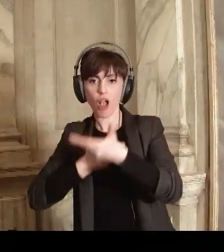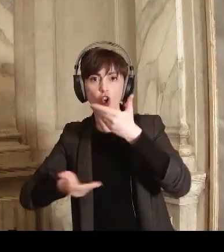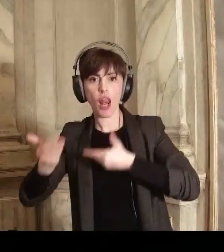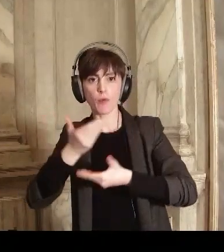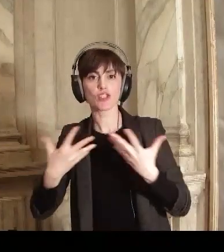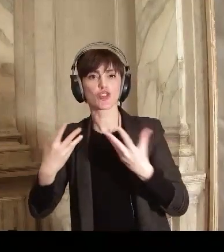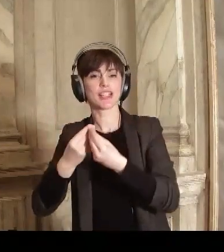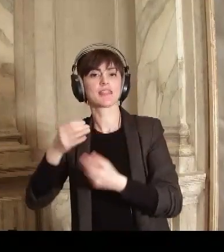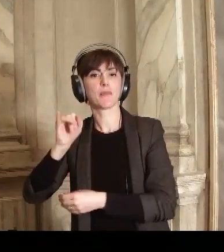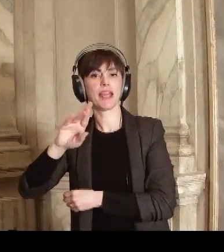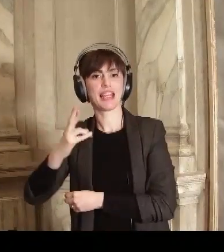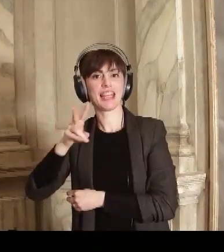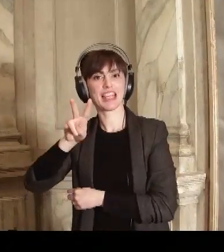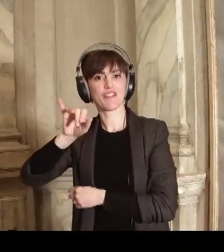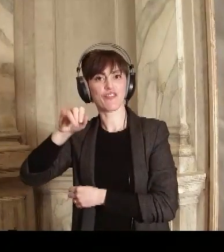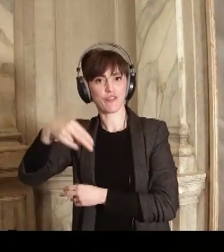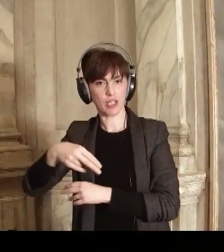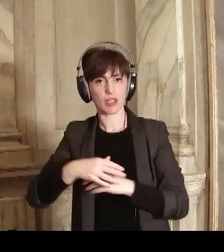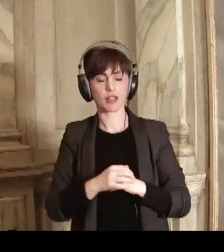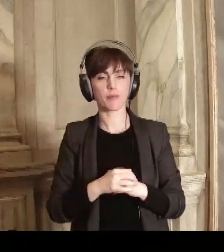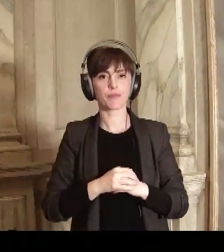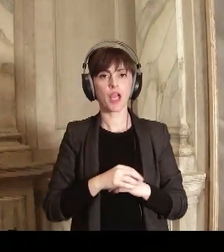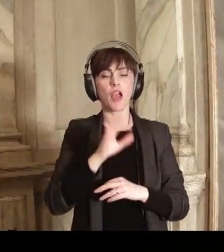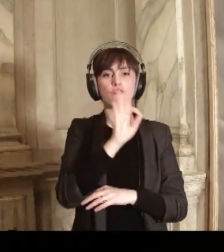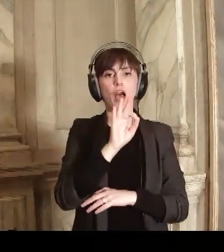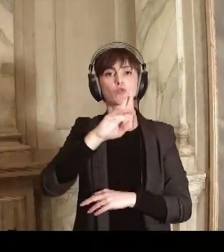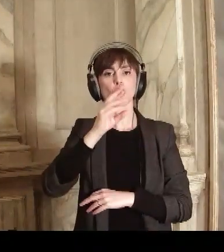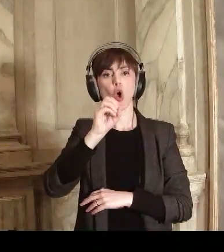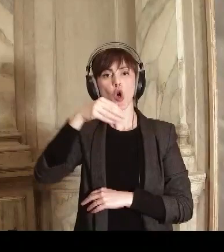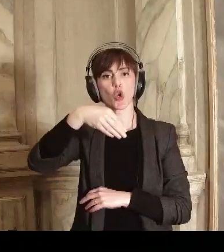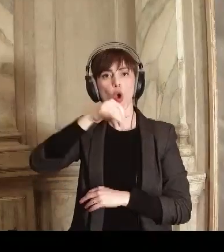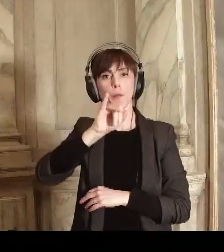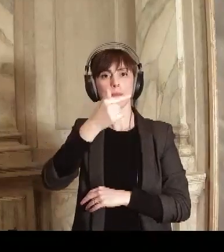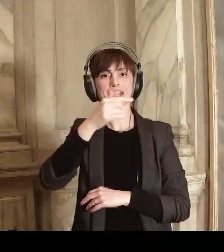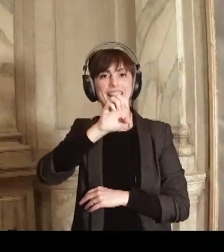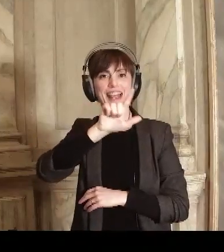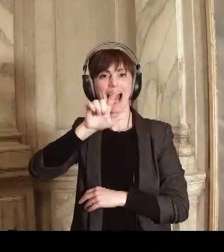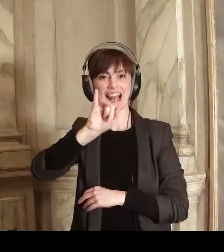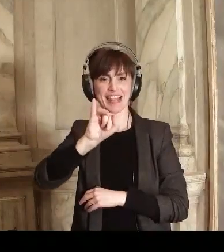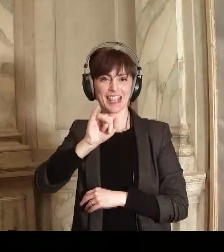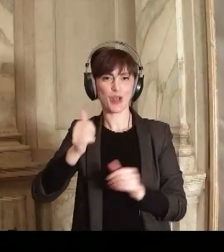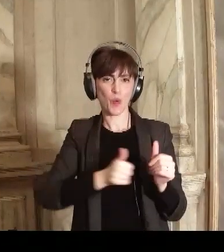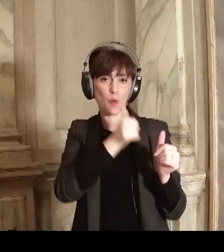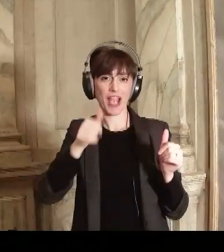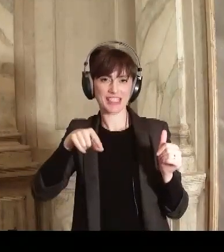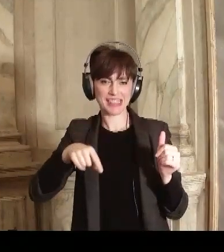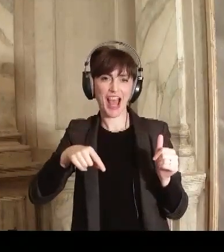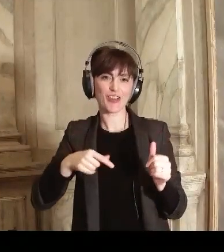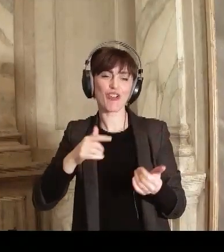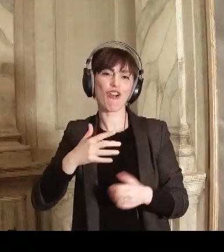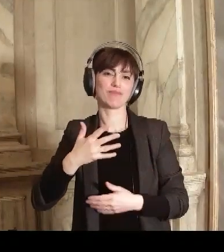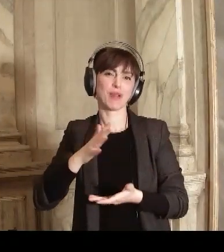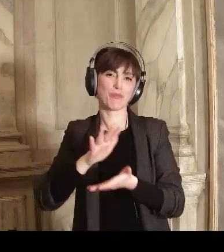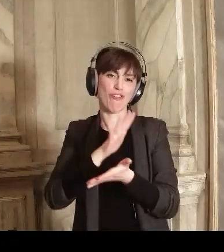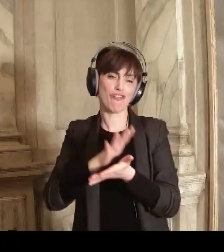E la presenza di Professor Bad Trip di Fausto Romitelli, che compirebbe quest'anno 60 anni, è dovuta al riconoscimento